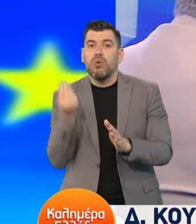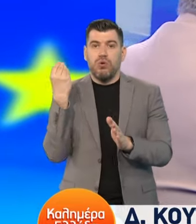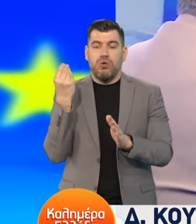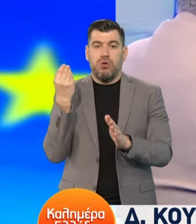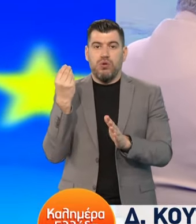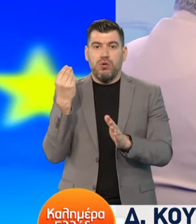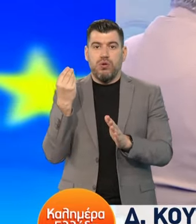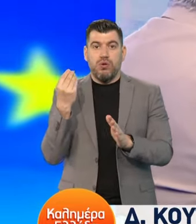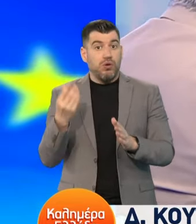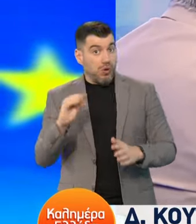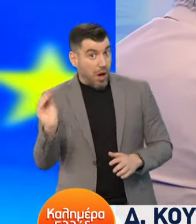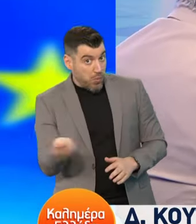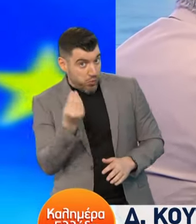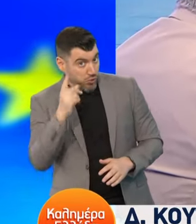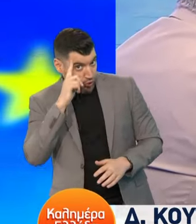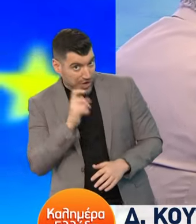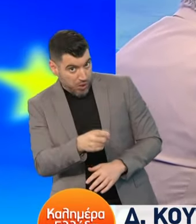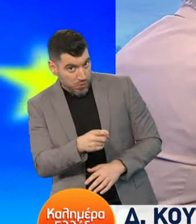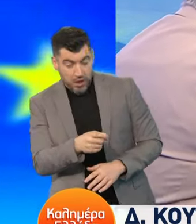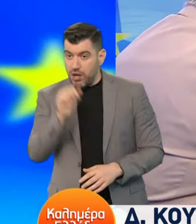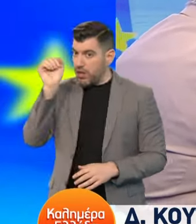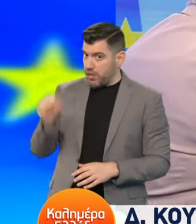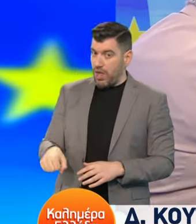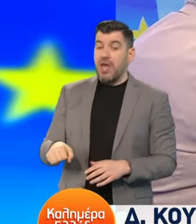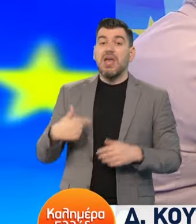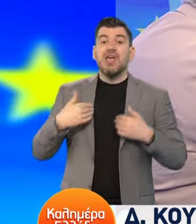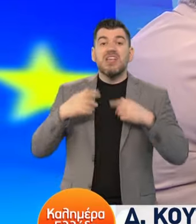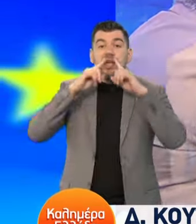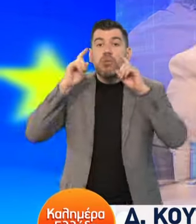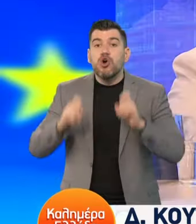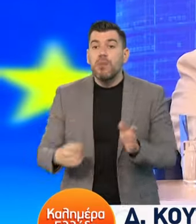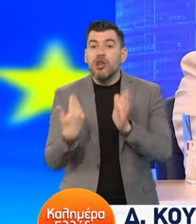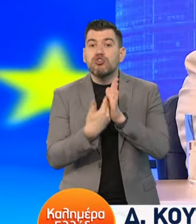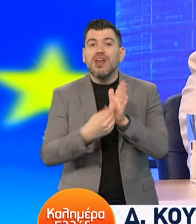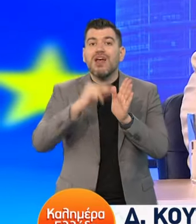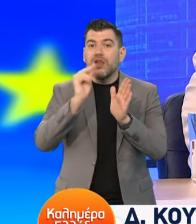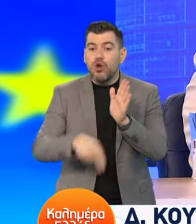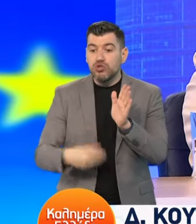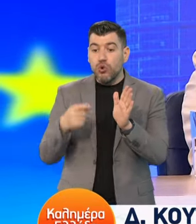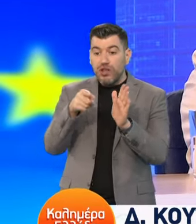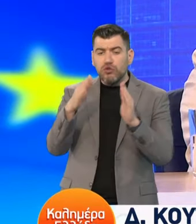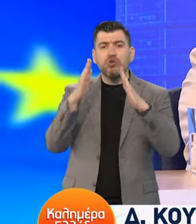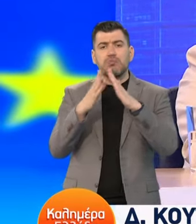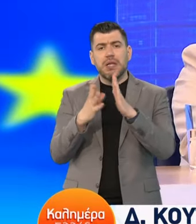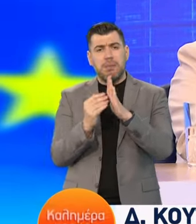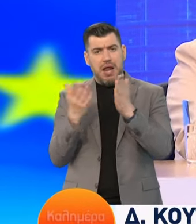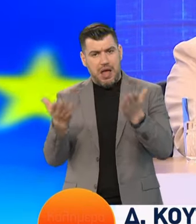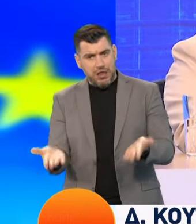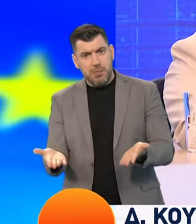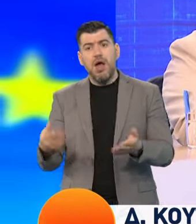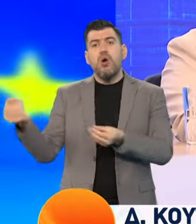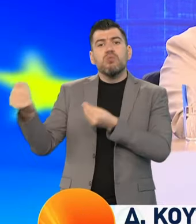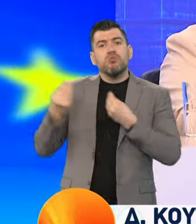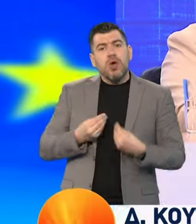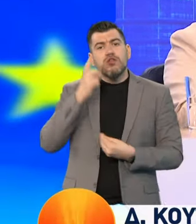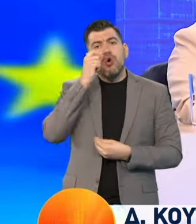υποχρεωμένος ο άλλος να πει ότι αυτό το είχε ο πατέρας μου, το έφτιαξε το 1980 το διαμέρισμα. Εσείς το κάνετε, το σπίτι. Οι άλλοι το